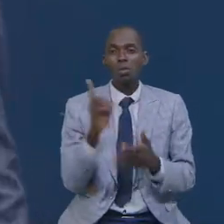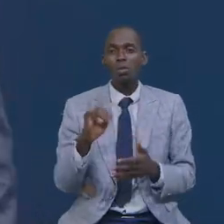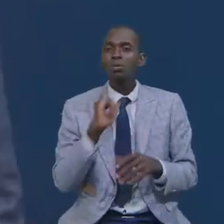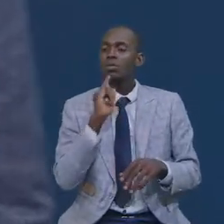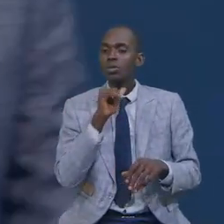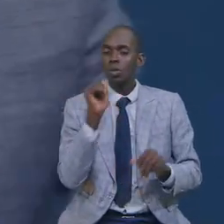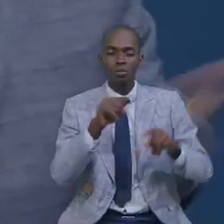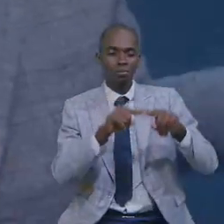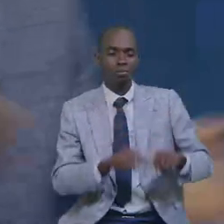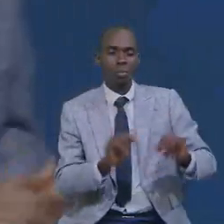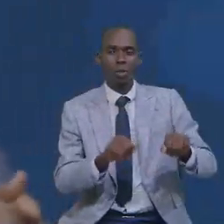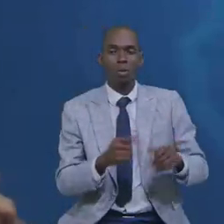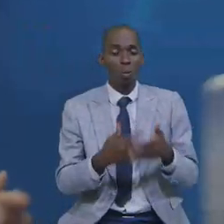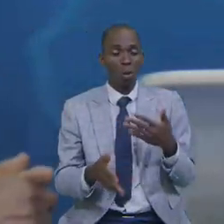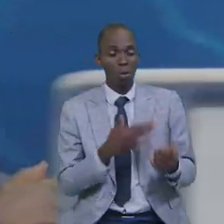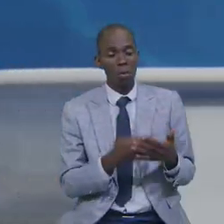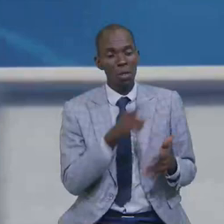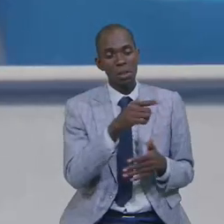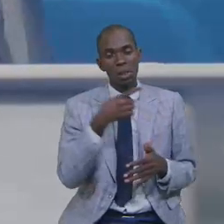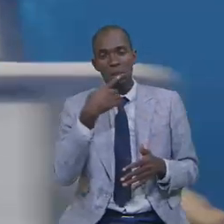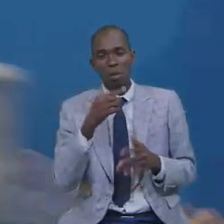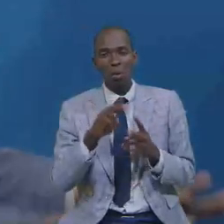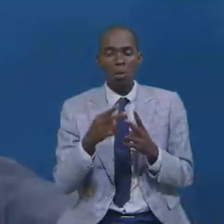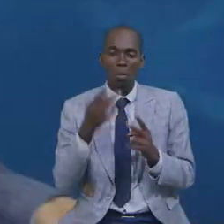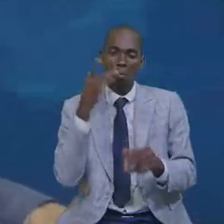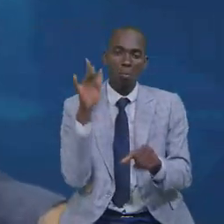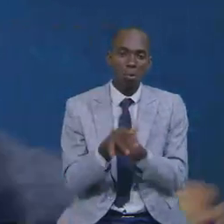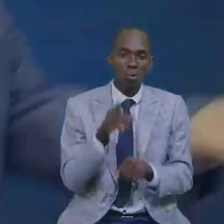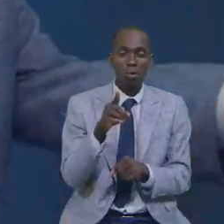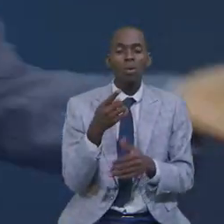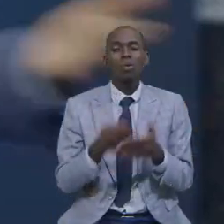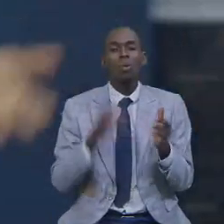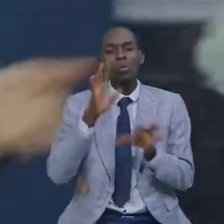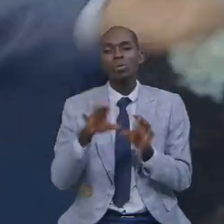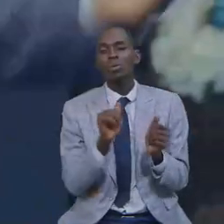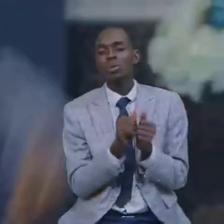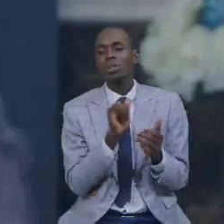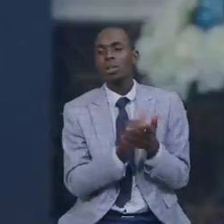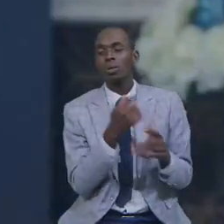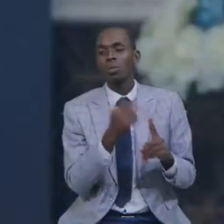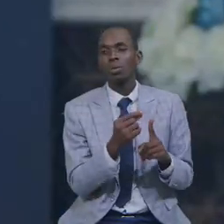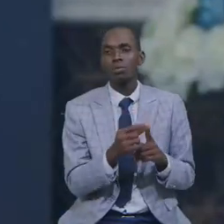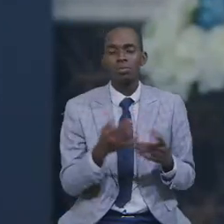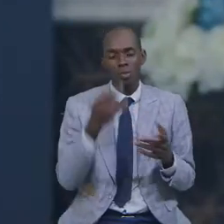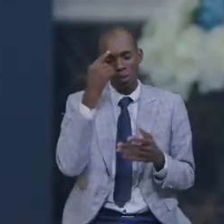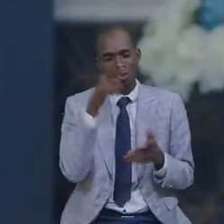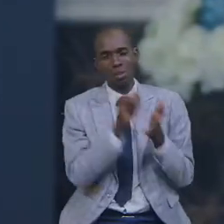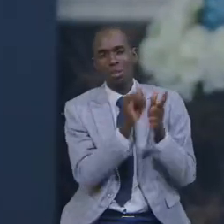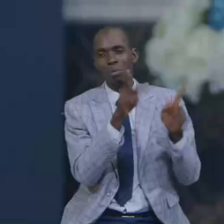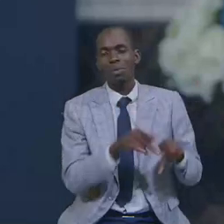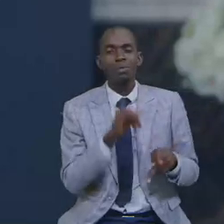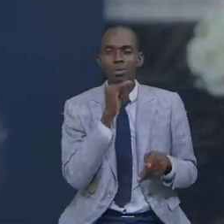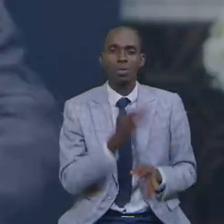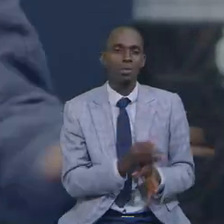n'est pas digne de confiance quelque chose que dit quelque chose la promesse qu'il fait qu'est-ce que tu vas faire de cela l'homme la femme est